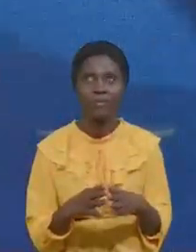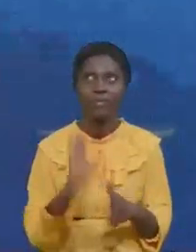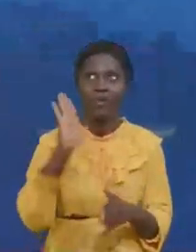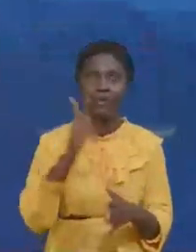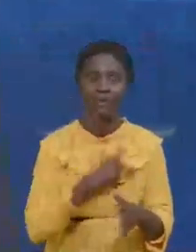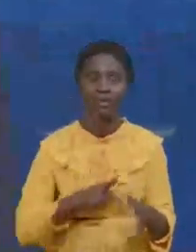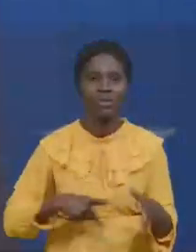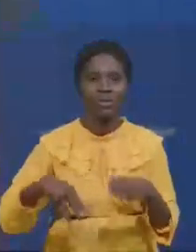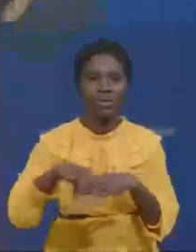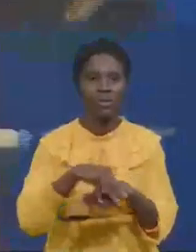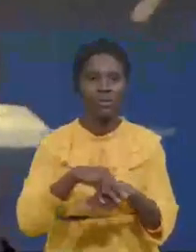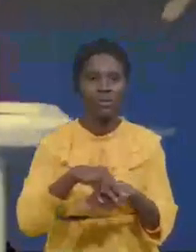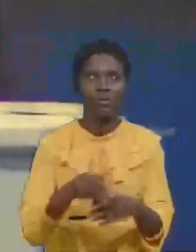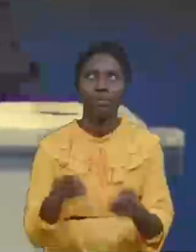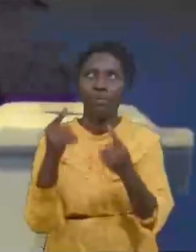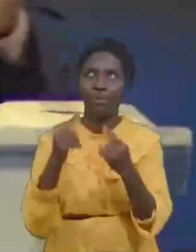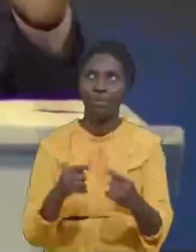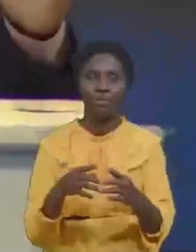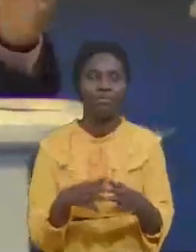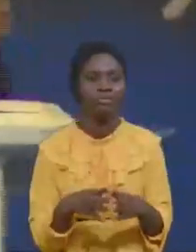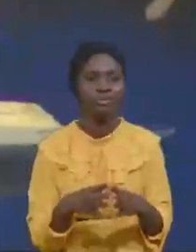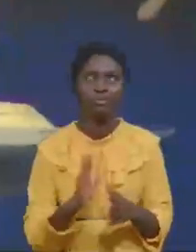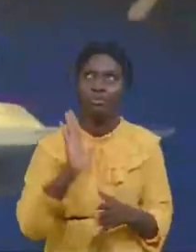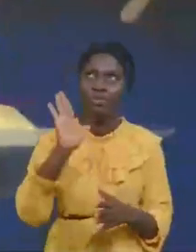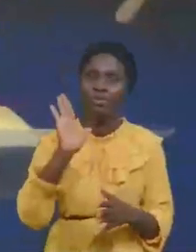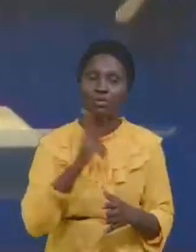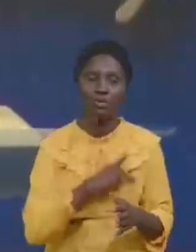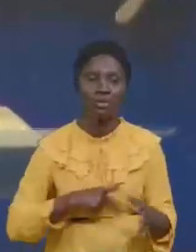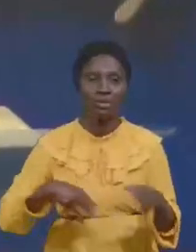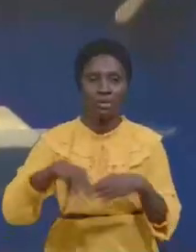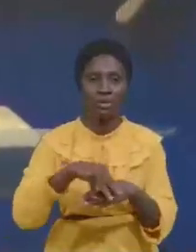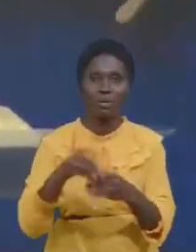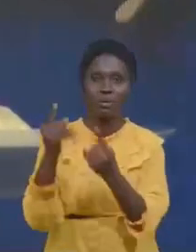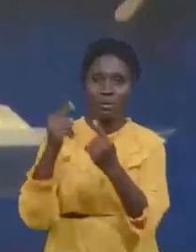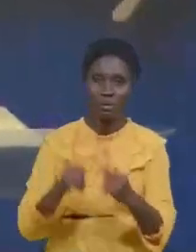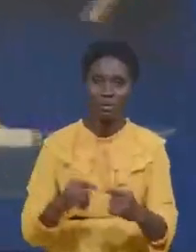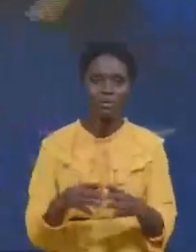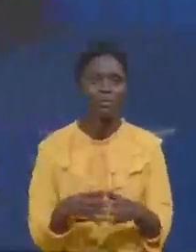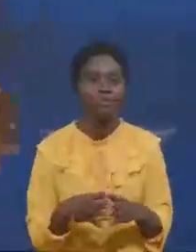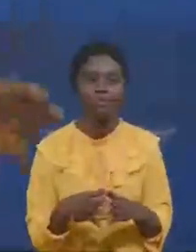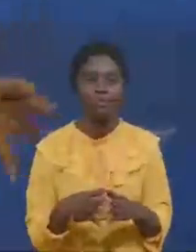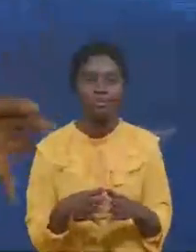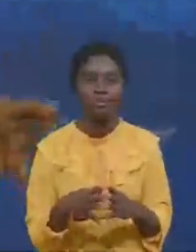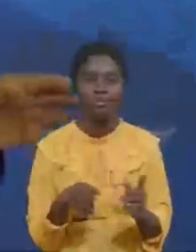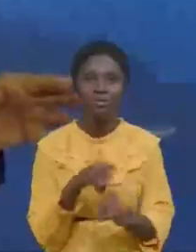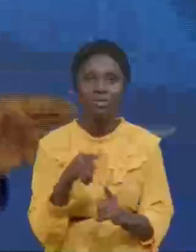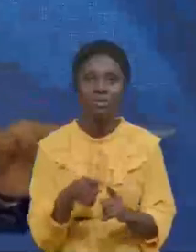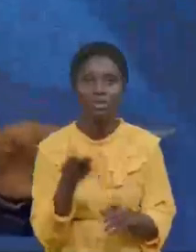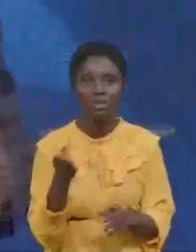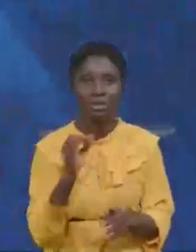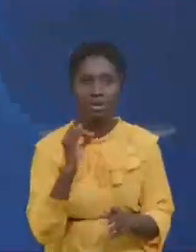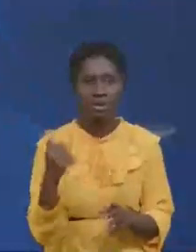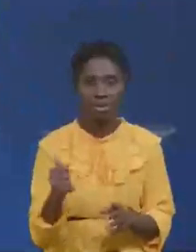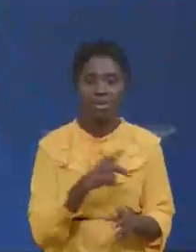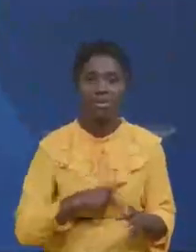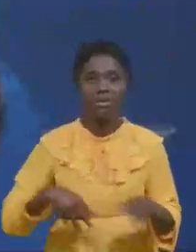Qui dit, que ton règne vienne ou que ton royaume vienne. Lorsqu'il y a un royaume, il y a